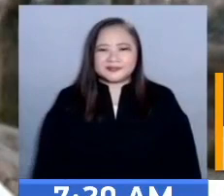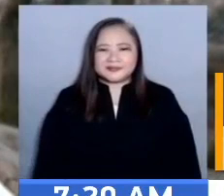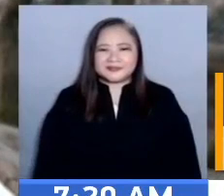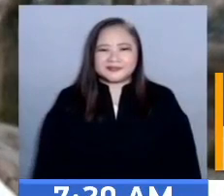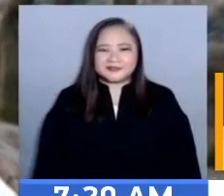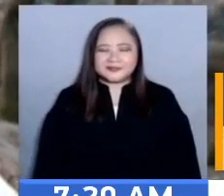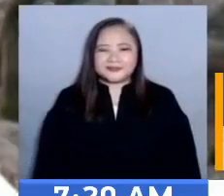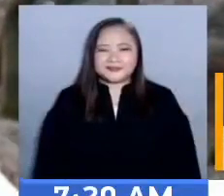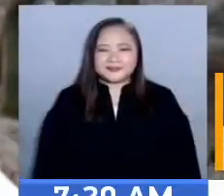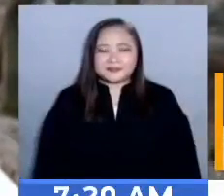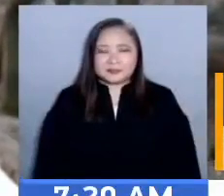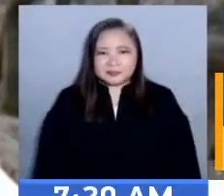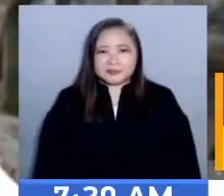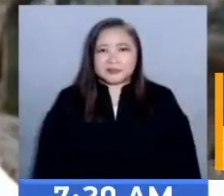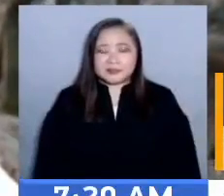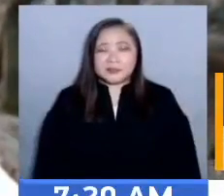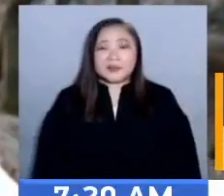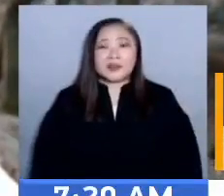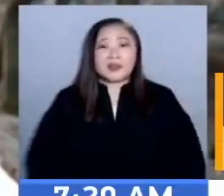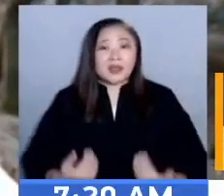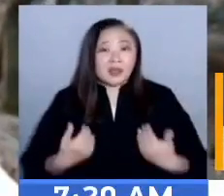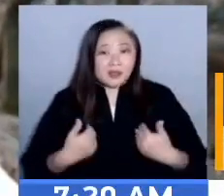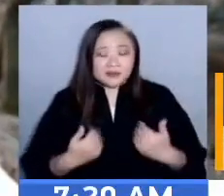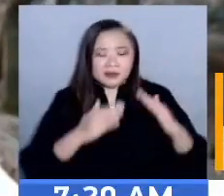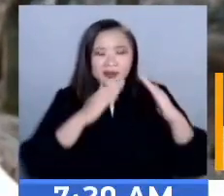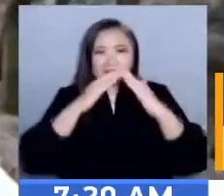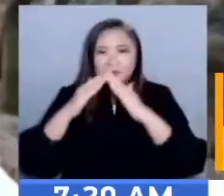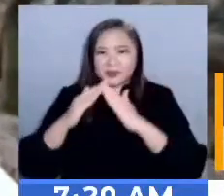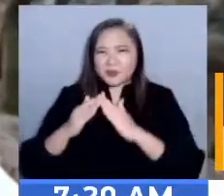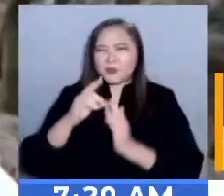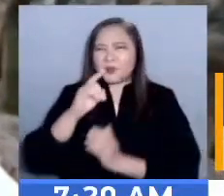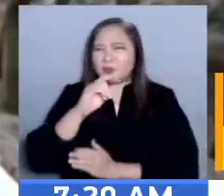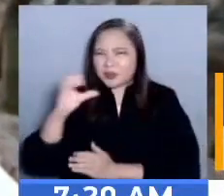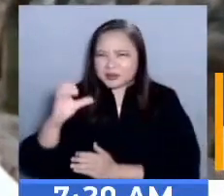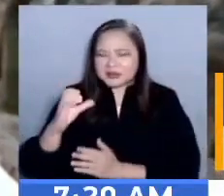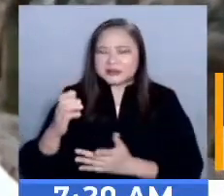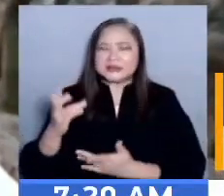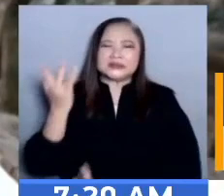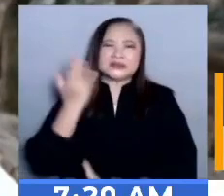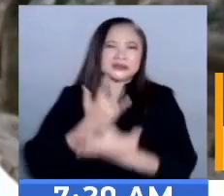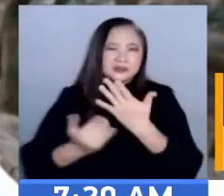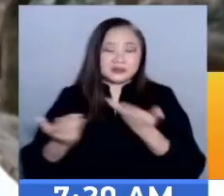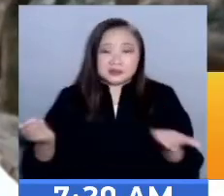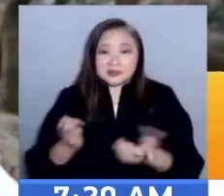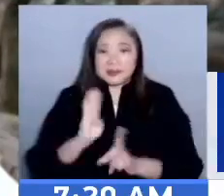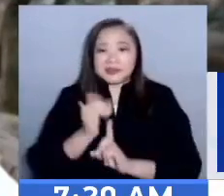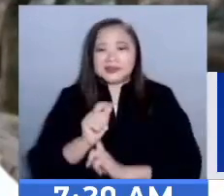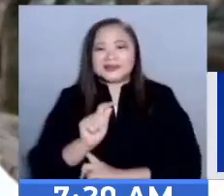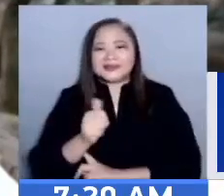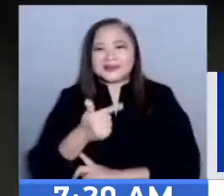Gan hindi bababa sa 100 bahay ang nasunog dito po yan sa Barangay Tagpos sa Binangonan, Rizal.